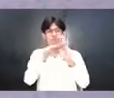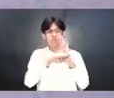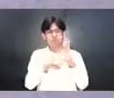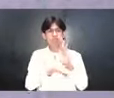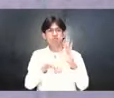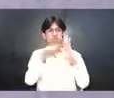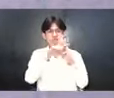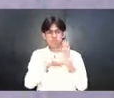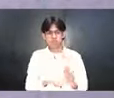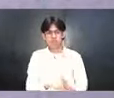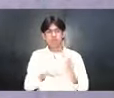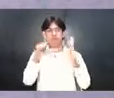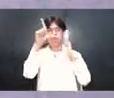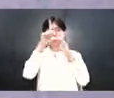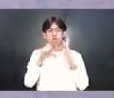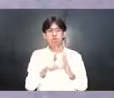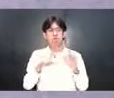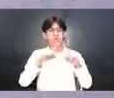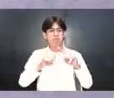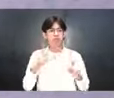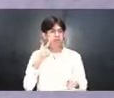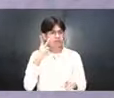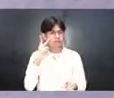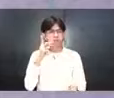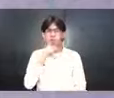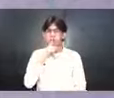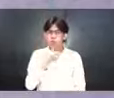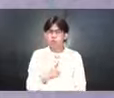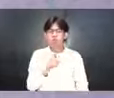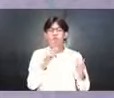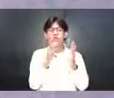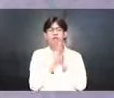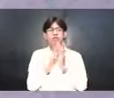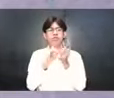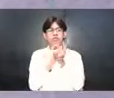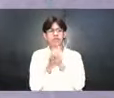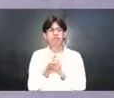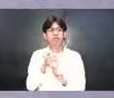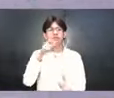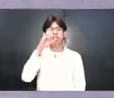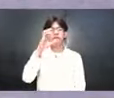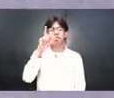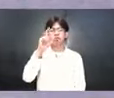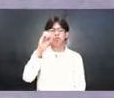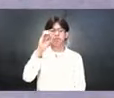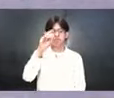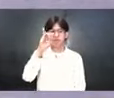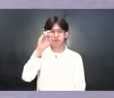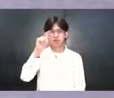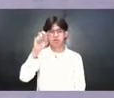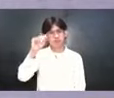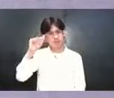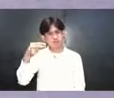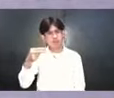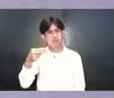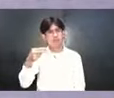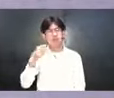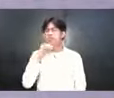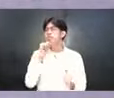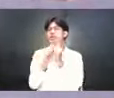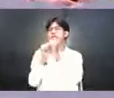look at the literal translation of Torah, it is not translated as laws. It